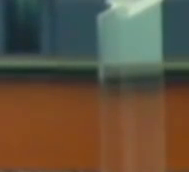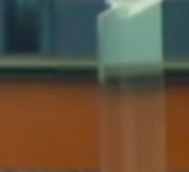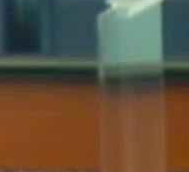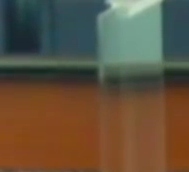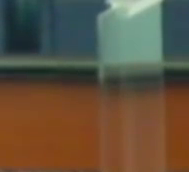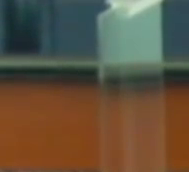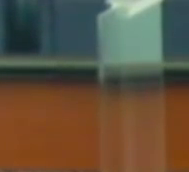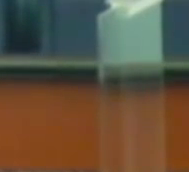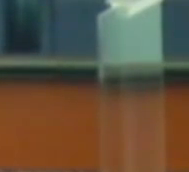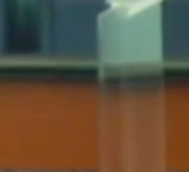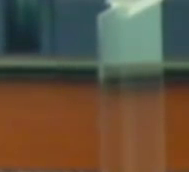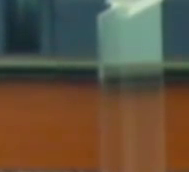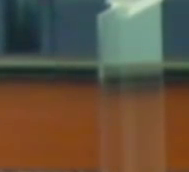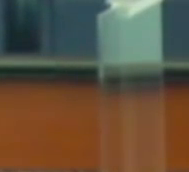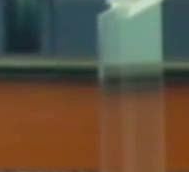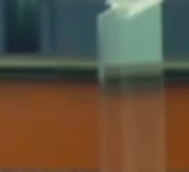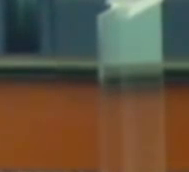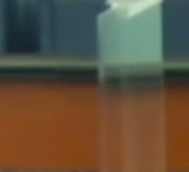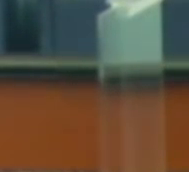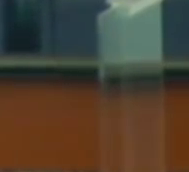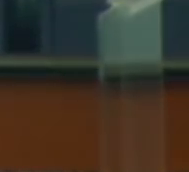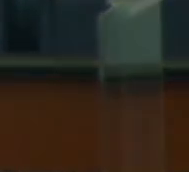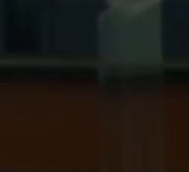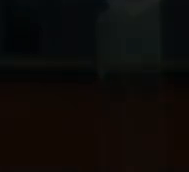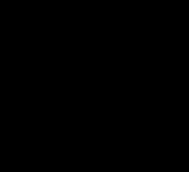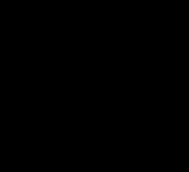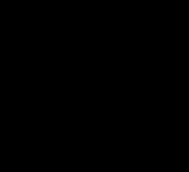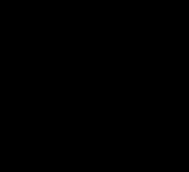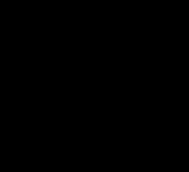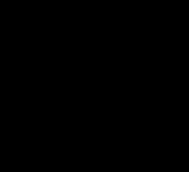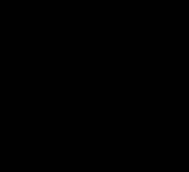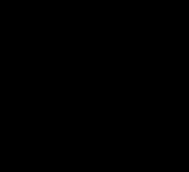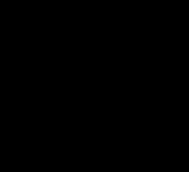yang dilaksanakan oleh pkspl Terima kasih Papa